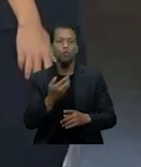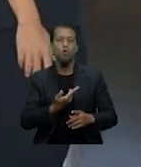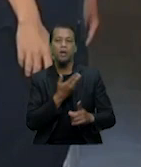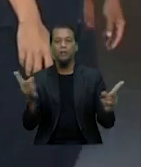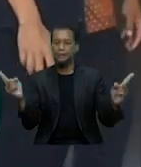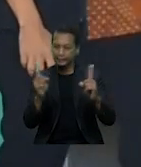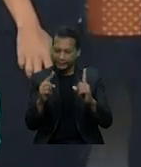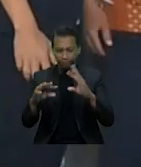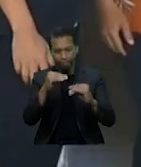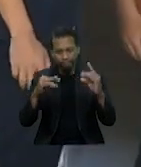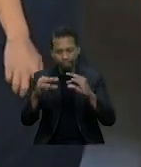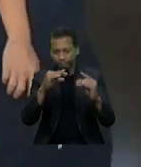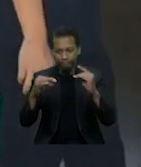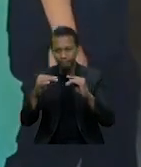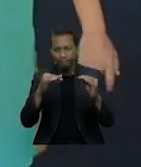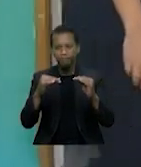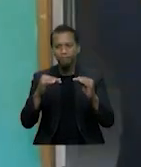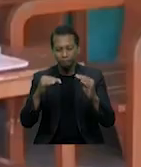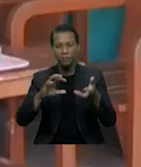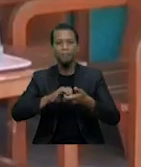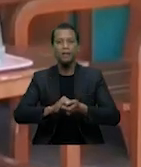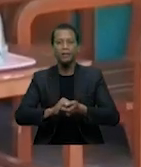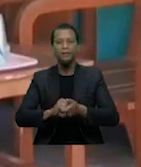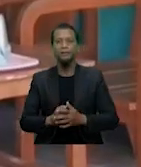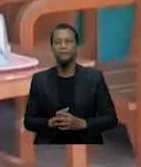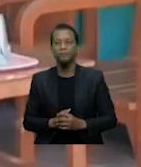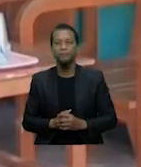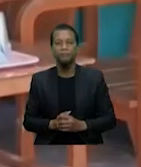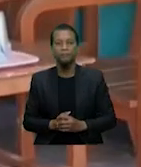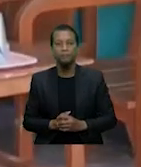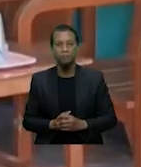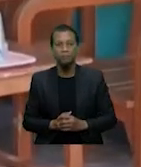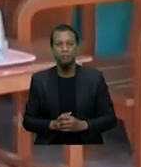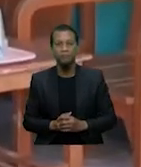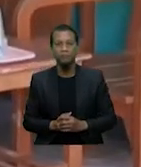mediasi. Dari Cianjur, Jawa Barat, Muhammad Andi, Insyan iNews melaporkan.